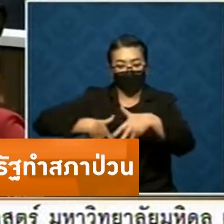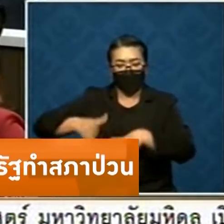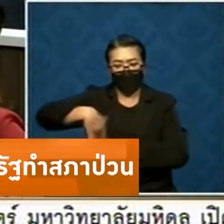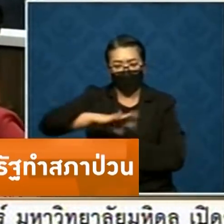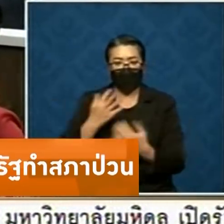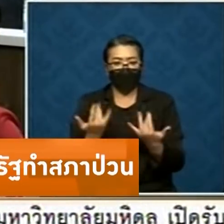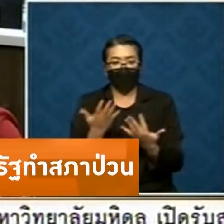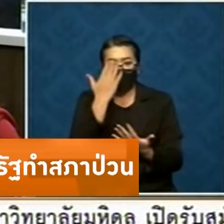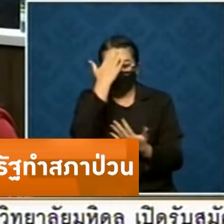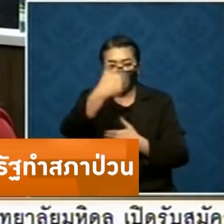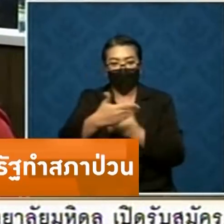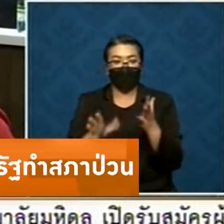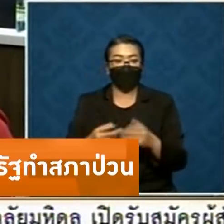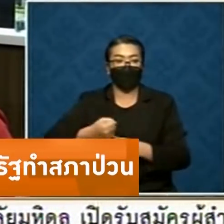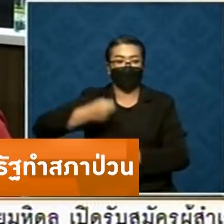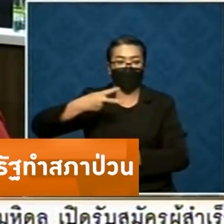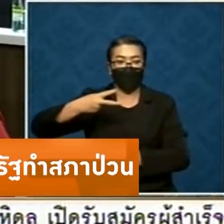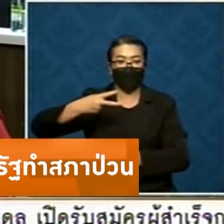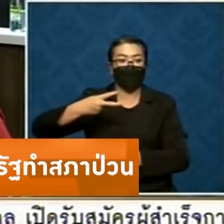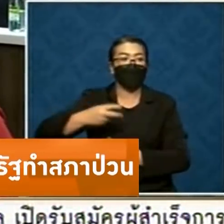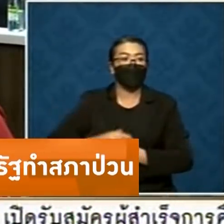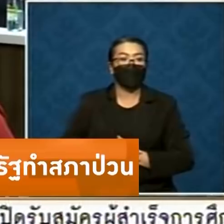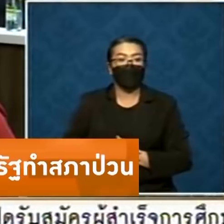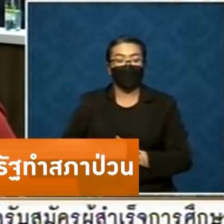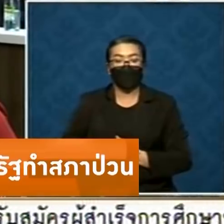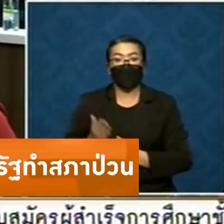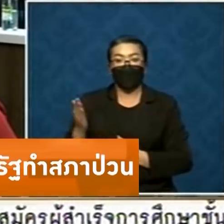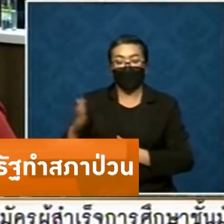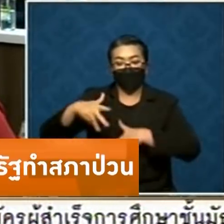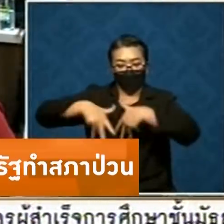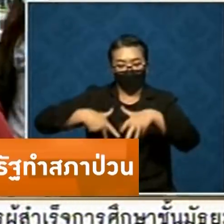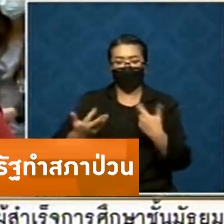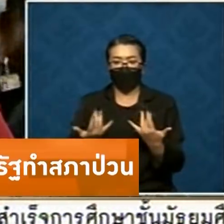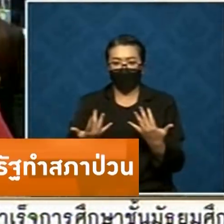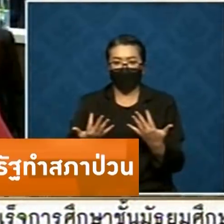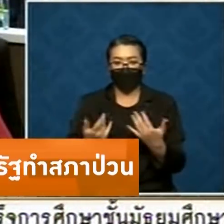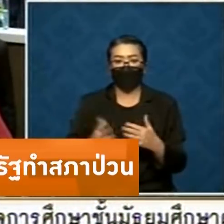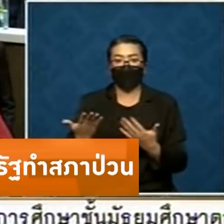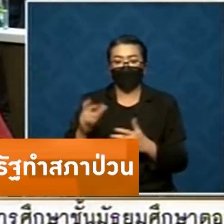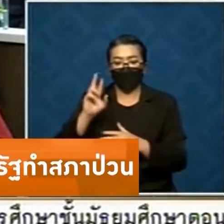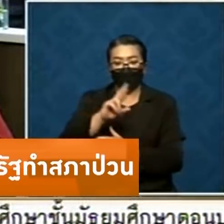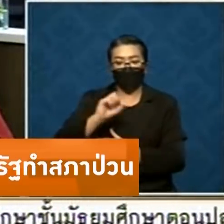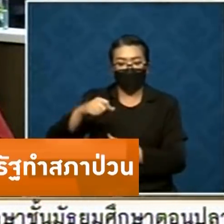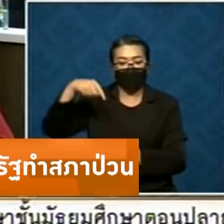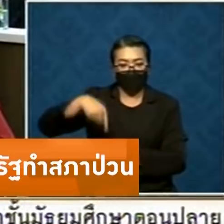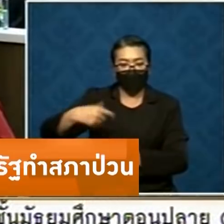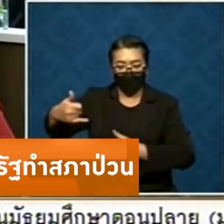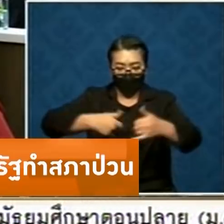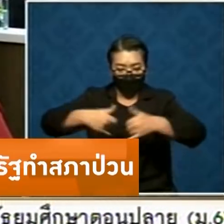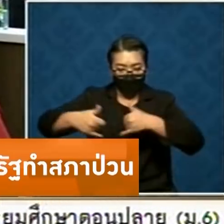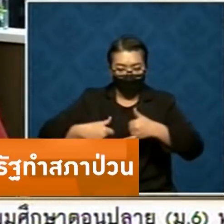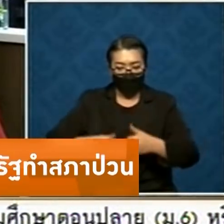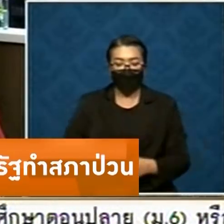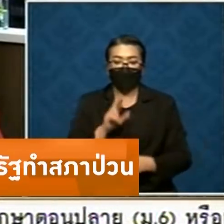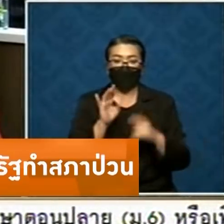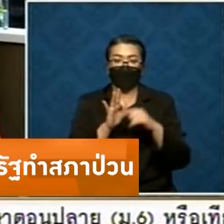นะเวลาที่ทางเพื่อไทยนะครับก็อาจจะไม่แสดงตนตอนกรณีที่มีการพูดถึงรายงาน